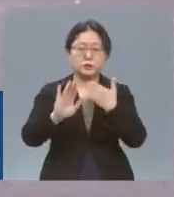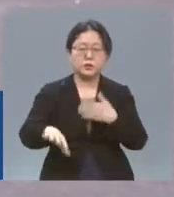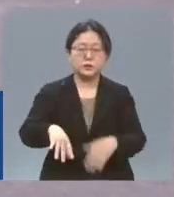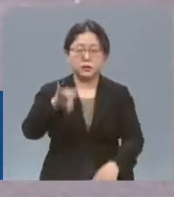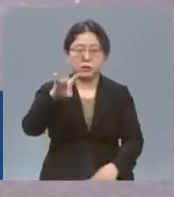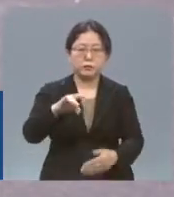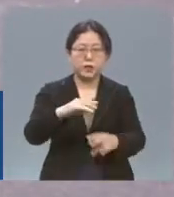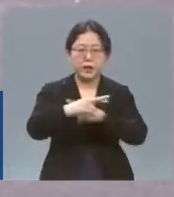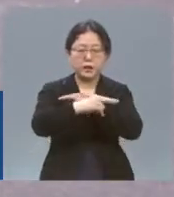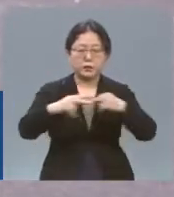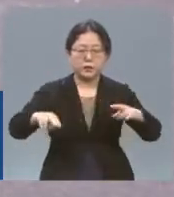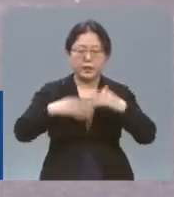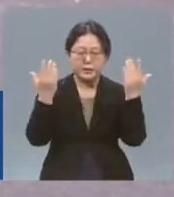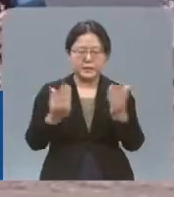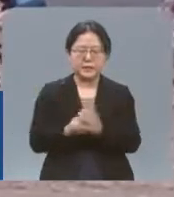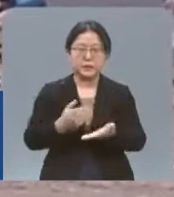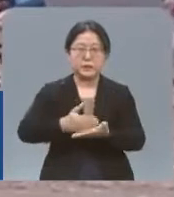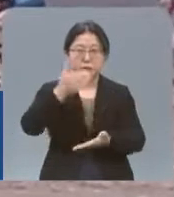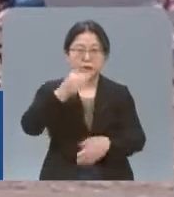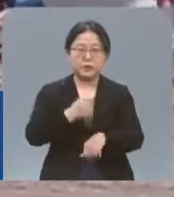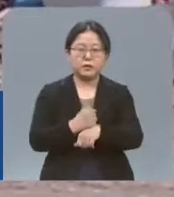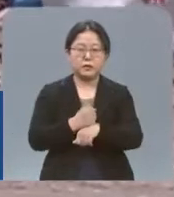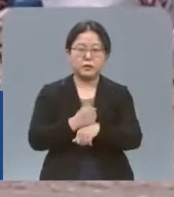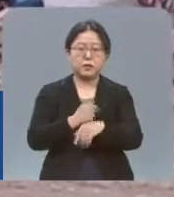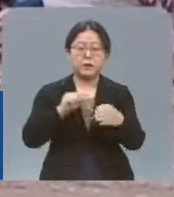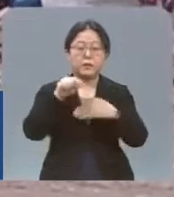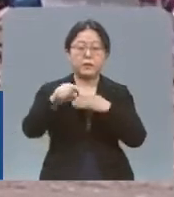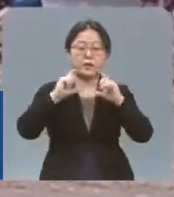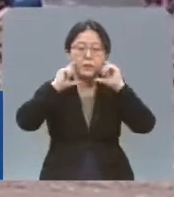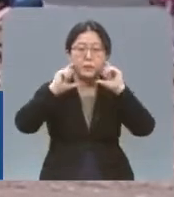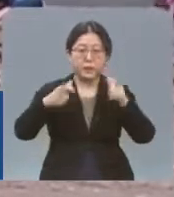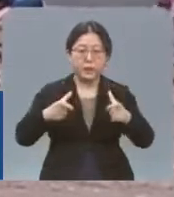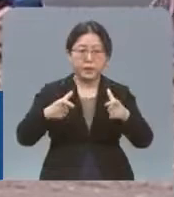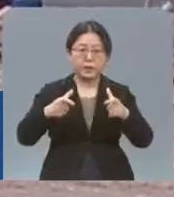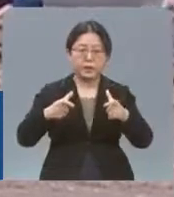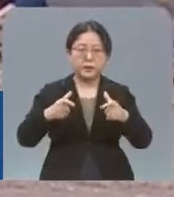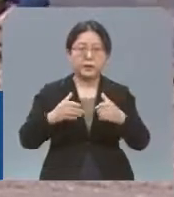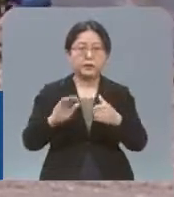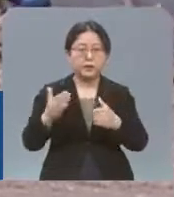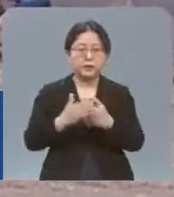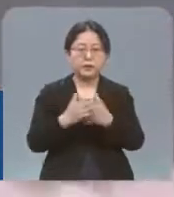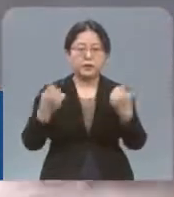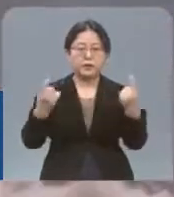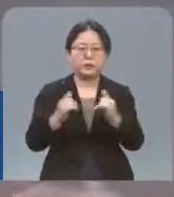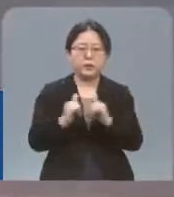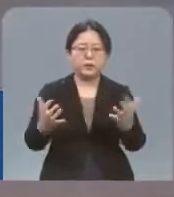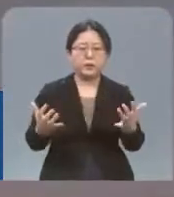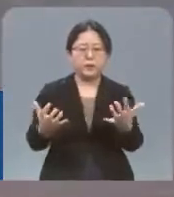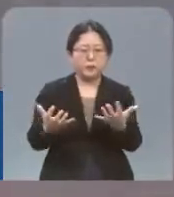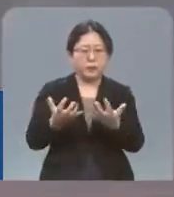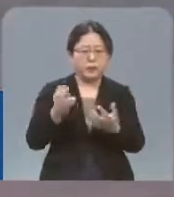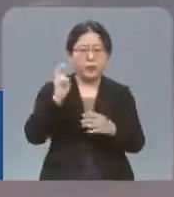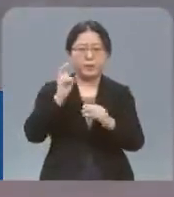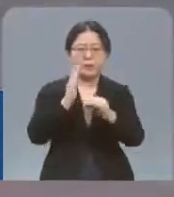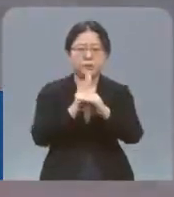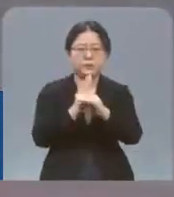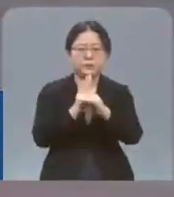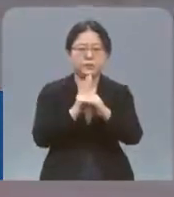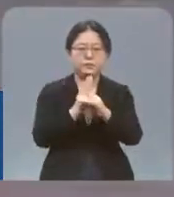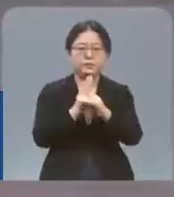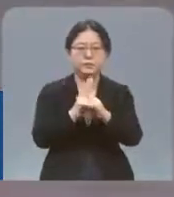처음으로 해수욕장이 전면 개방되고 실외 마스크 착용 의무도 해제돼 관광객이 몰릴 것으로 예상하고